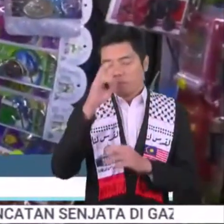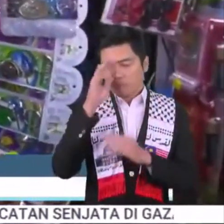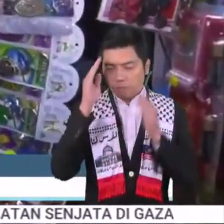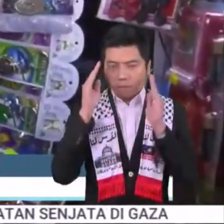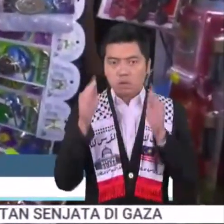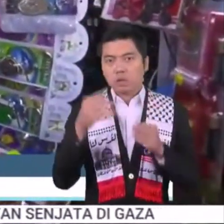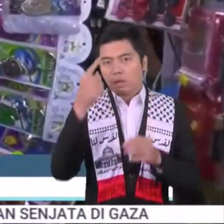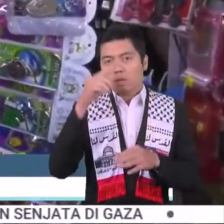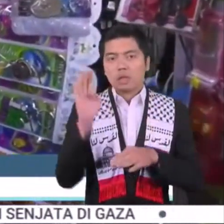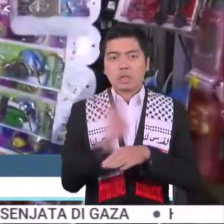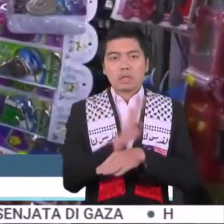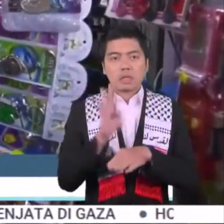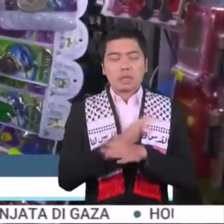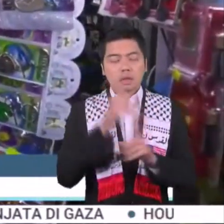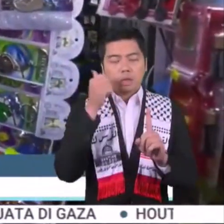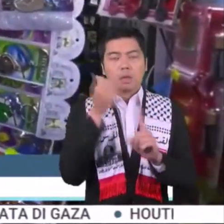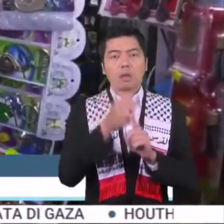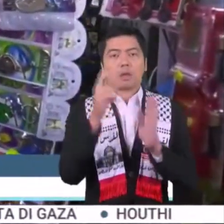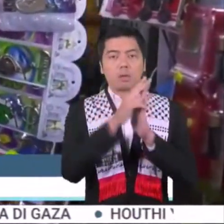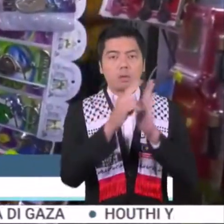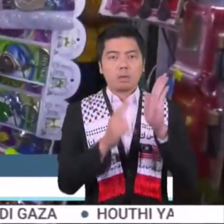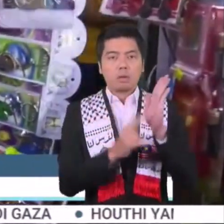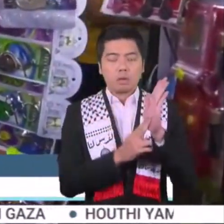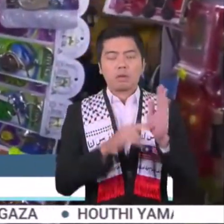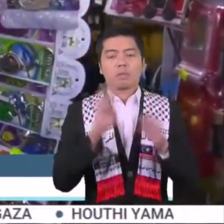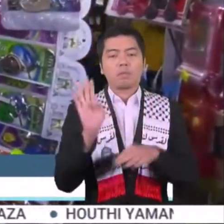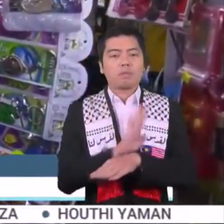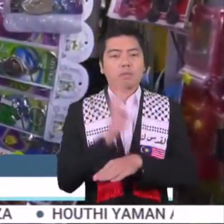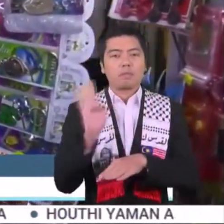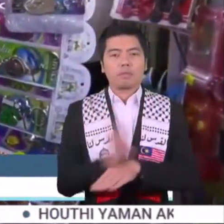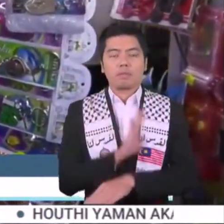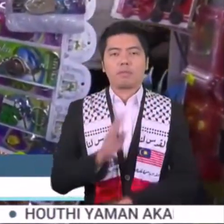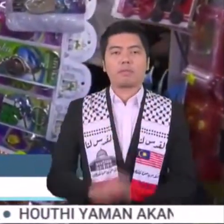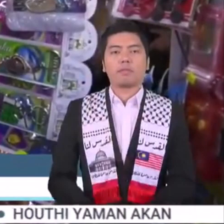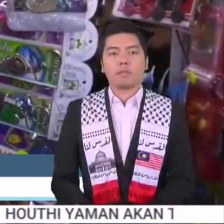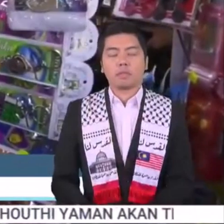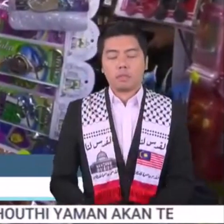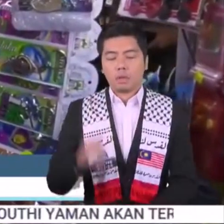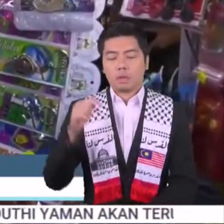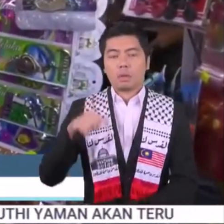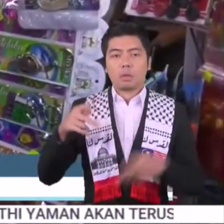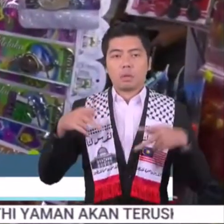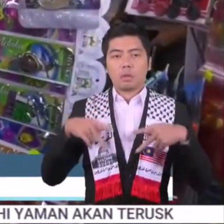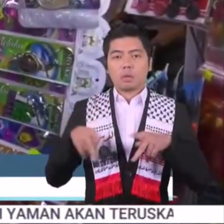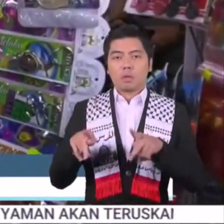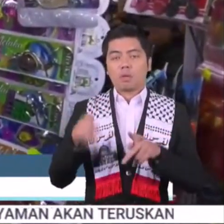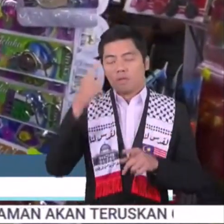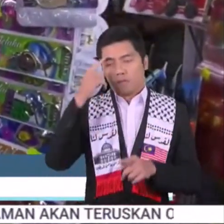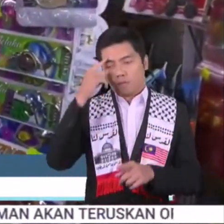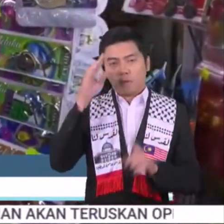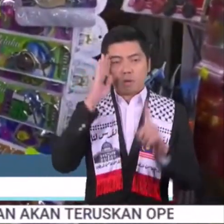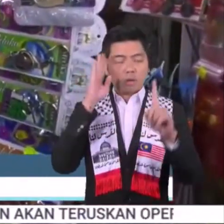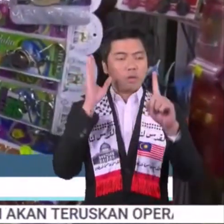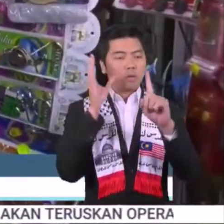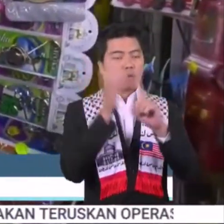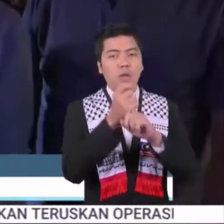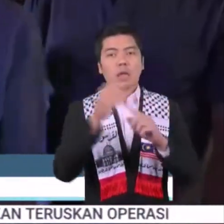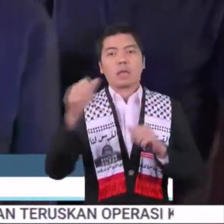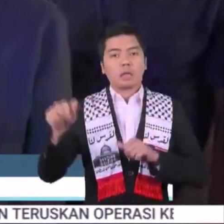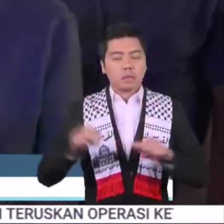peniaga untuk mematuhi kod etika peraturan dan undang-undang perniagaan inisiatif ini juga bertujuan